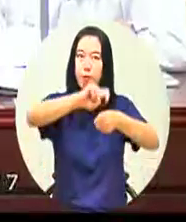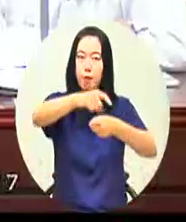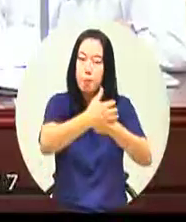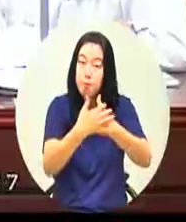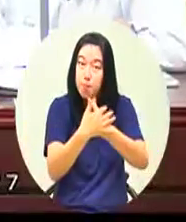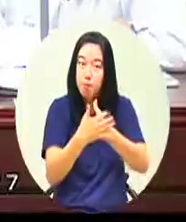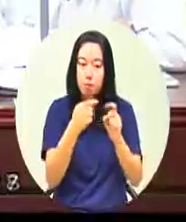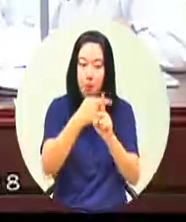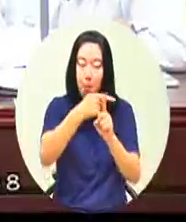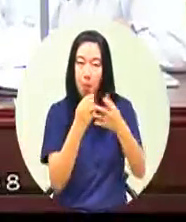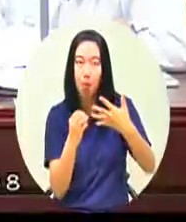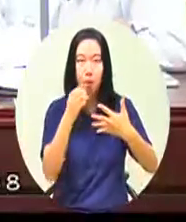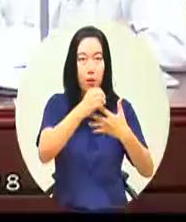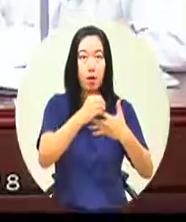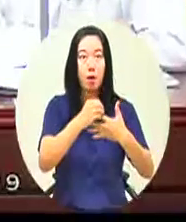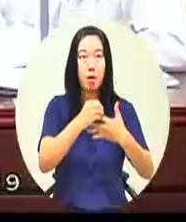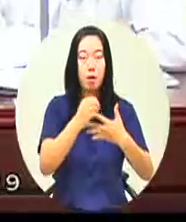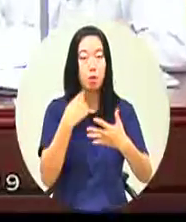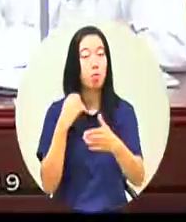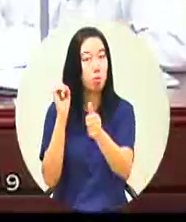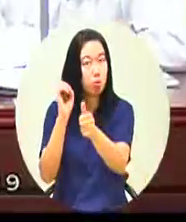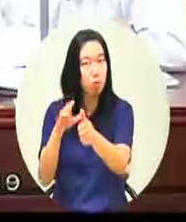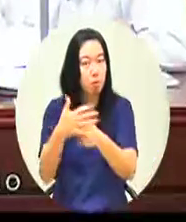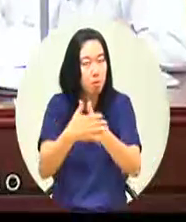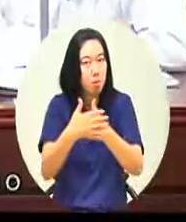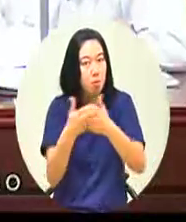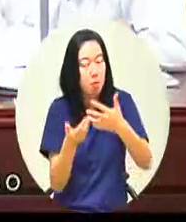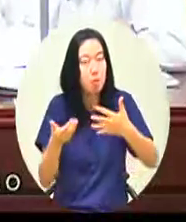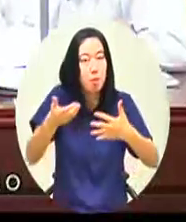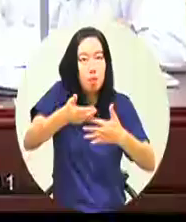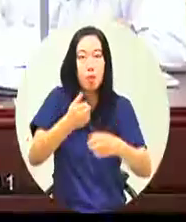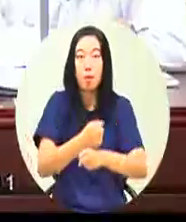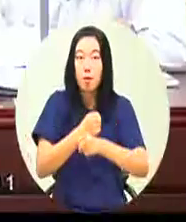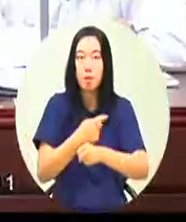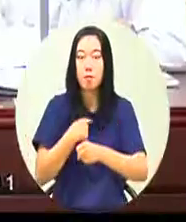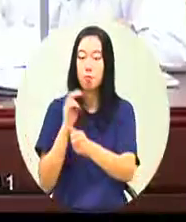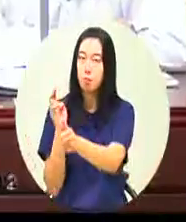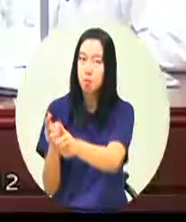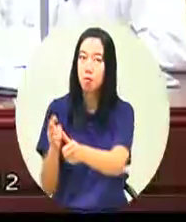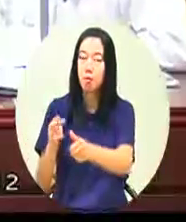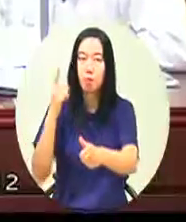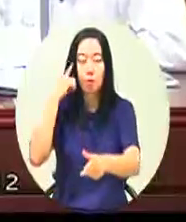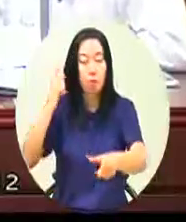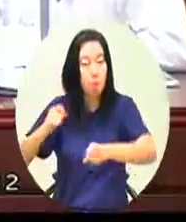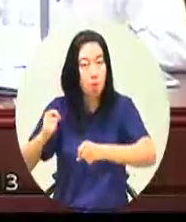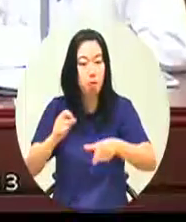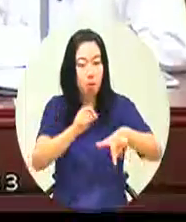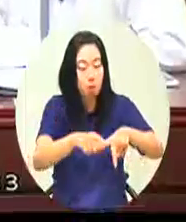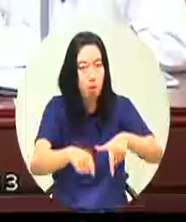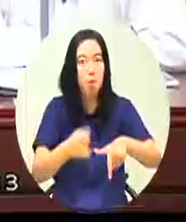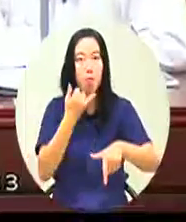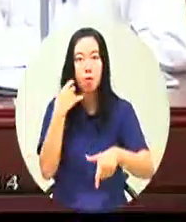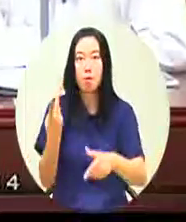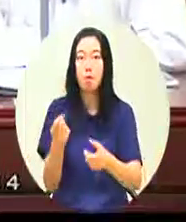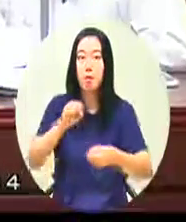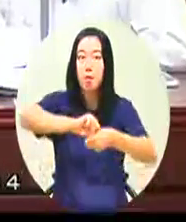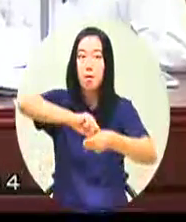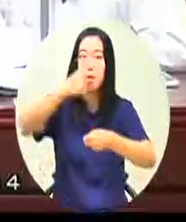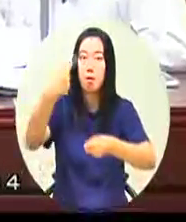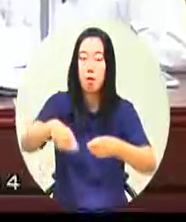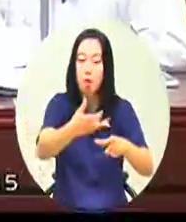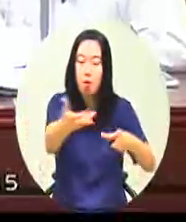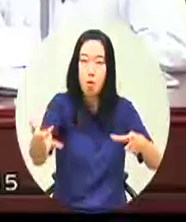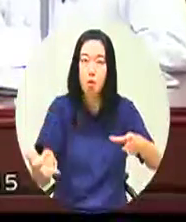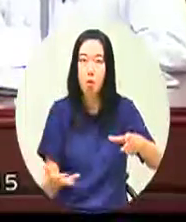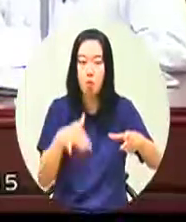完全没有不会淹。我们为了提升它保护标准，目前已经要求设计公司在设计，我们会增加一个集水井，那